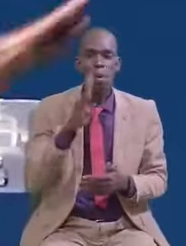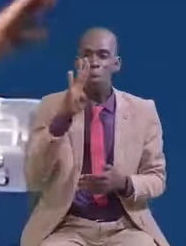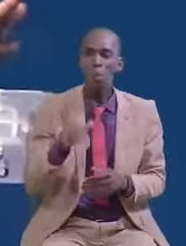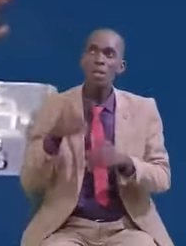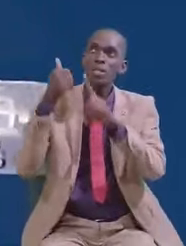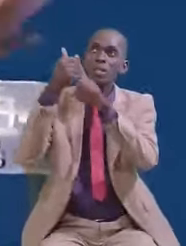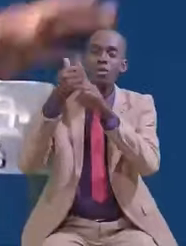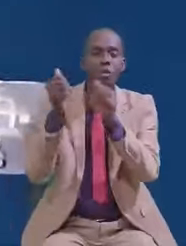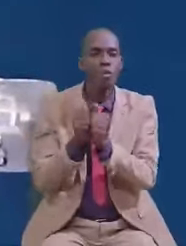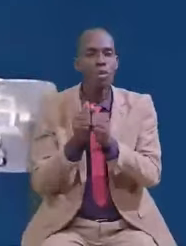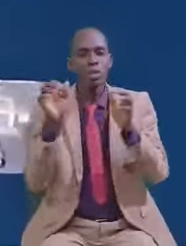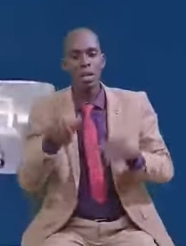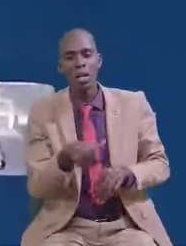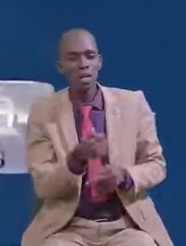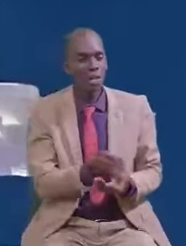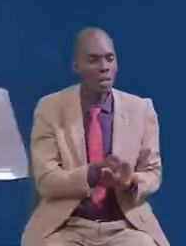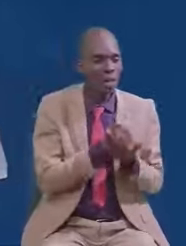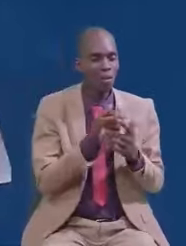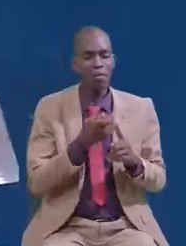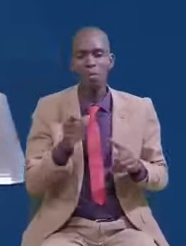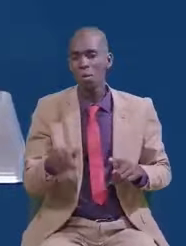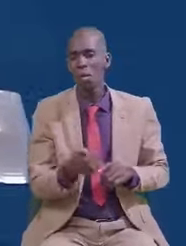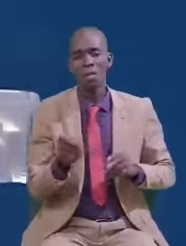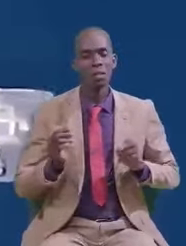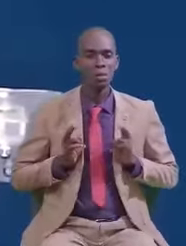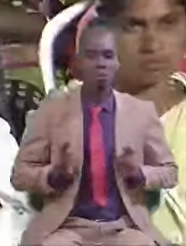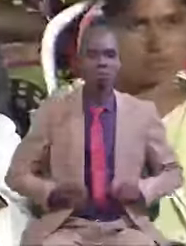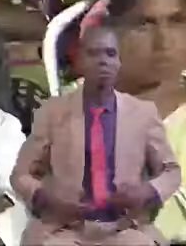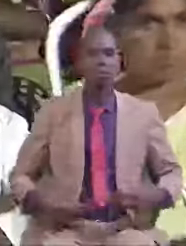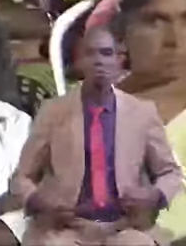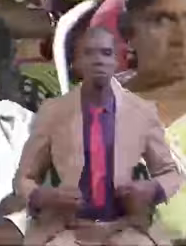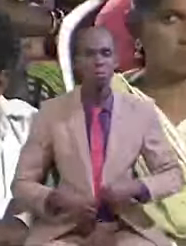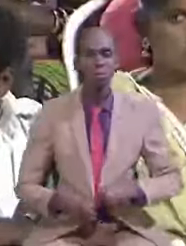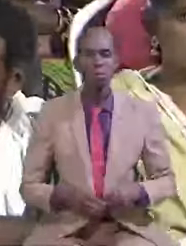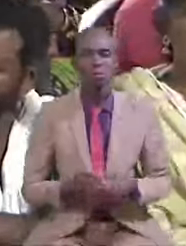par lui-même seul, sans aucun secours d'ailleurs.